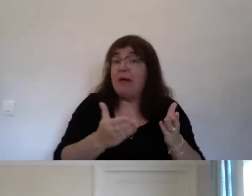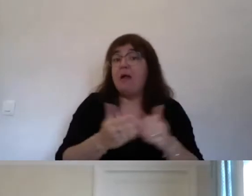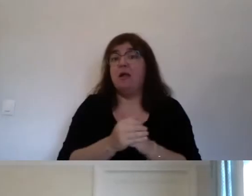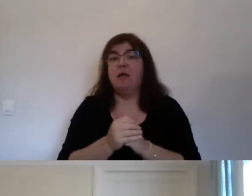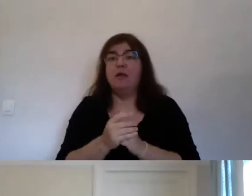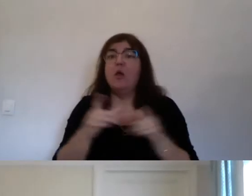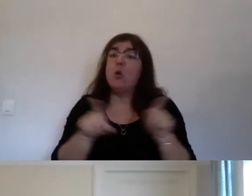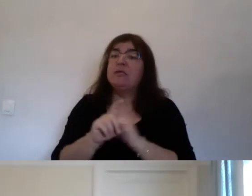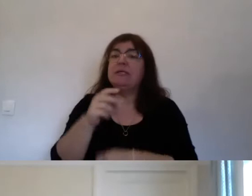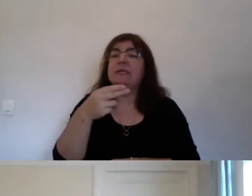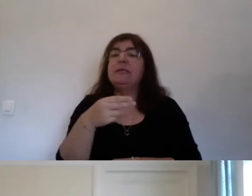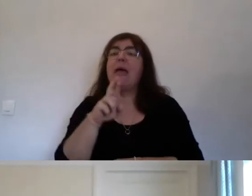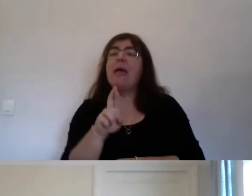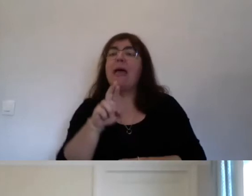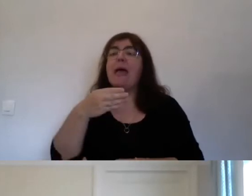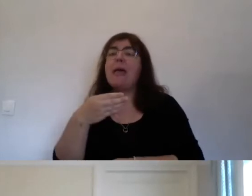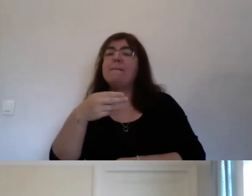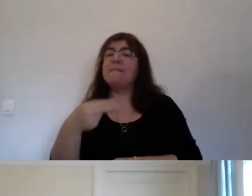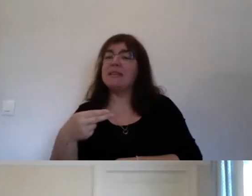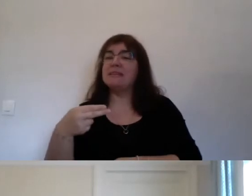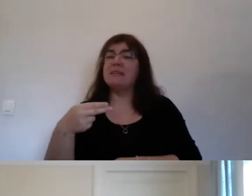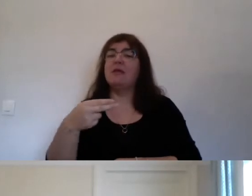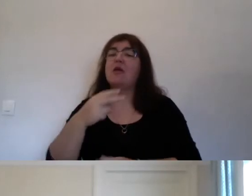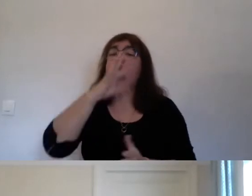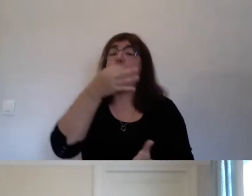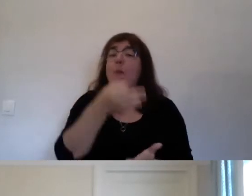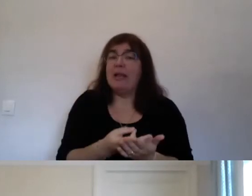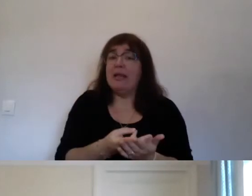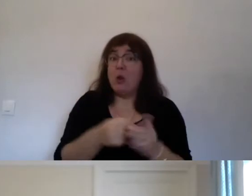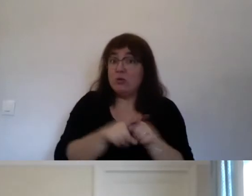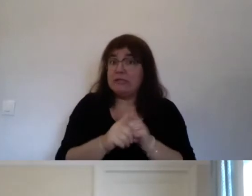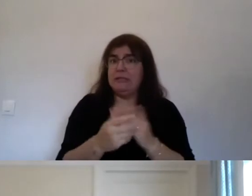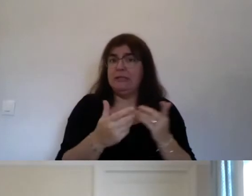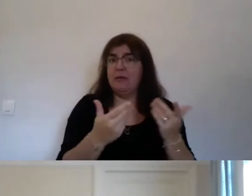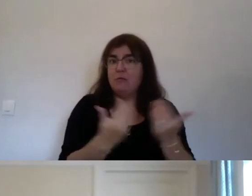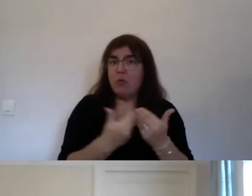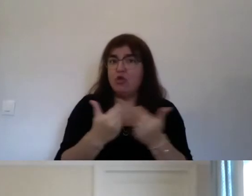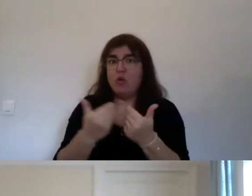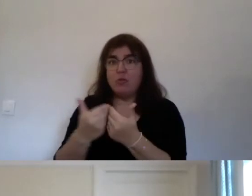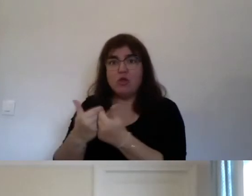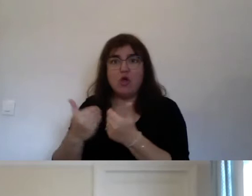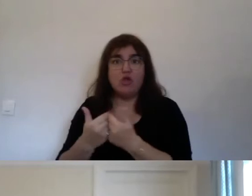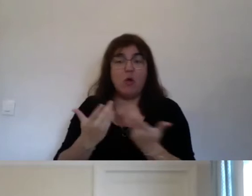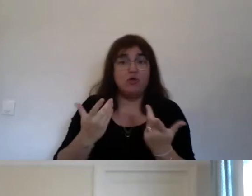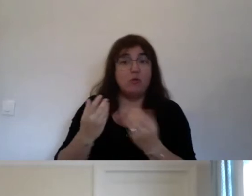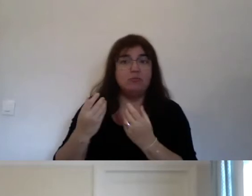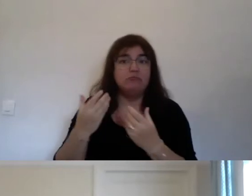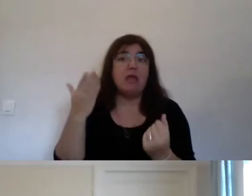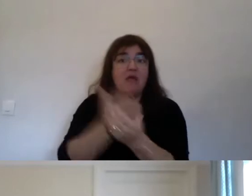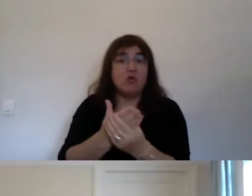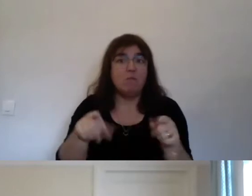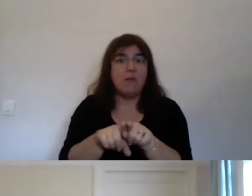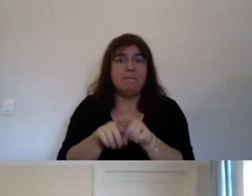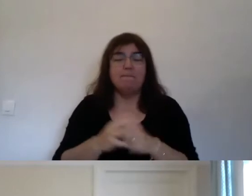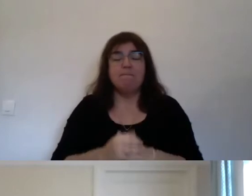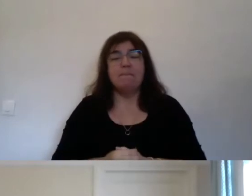Grand Palais, de son côté, a commencé aussi à proposer ce genre d'intervention. Je souhaite